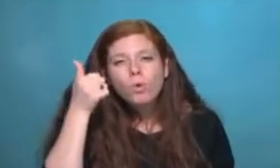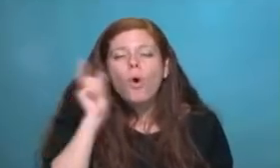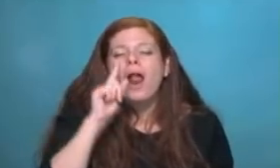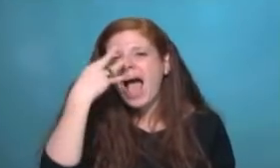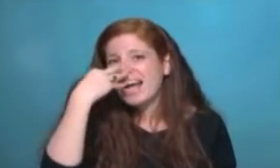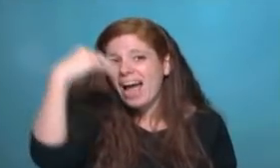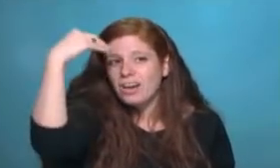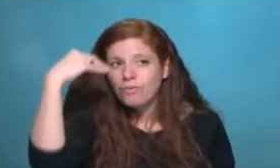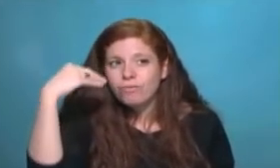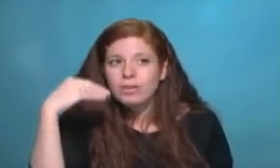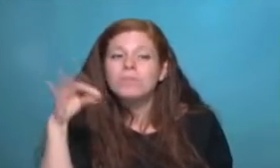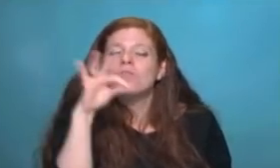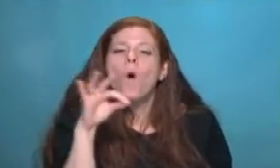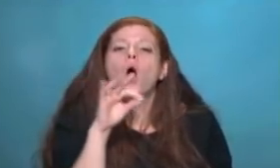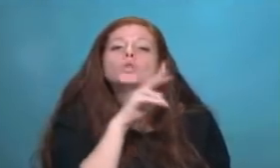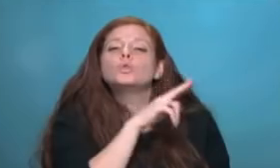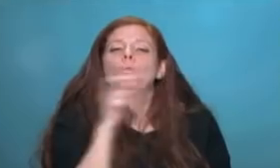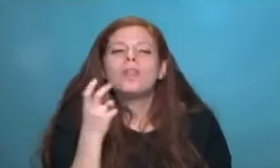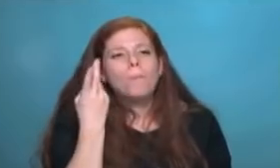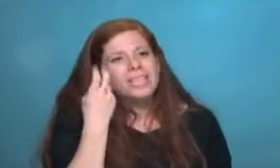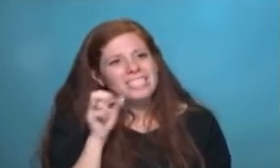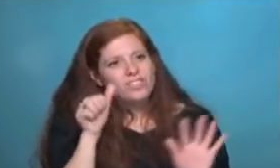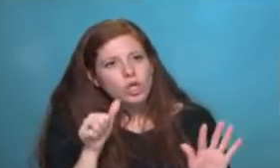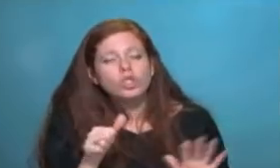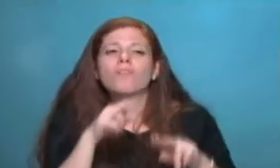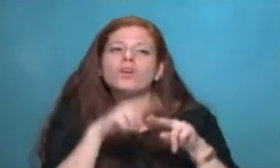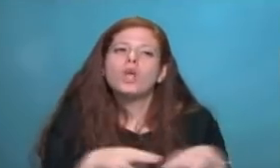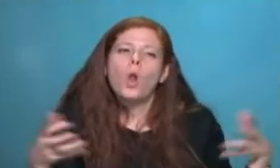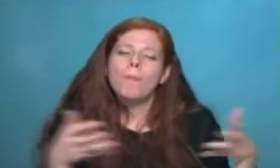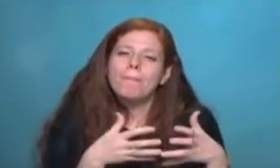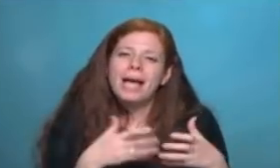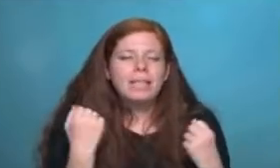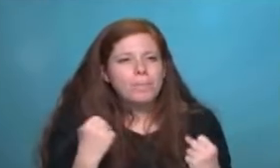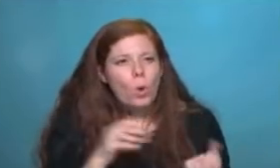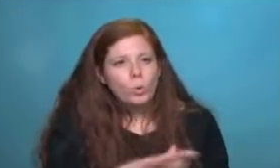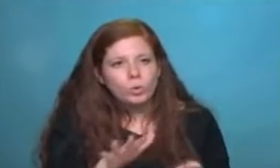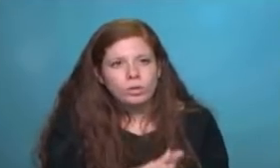מדבורה 826 ושאר לוחמי פלגת הביטחון השוטף.